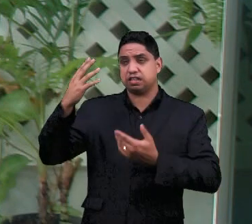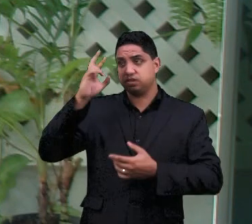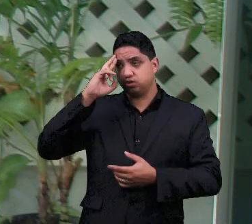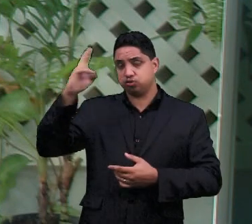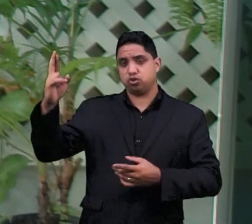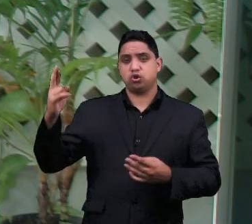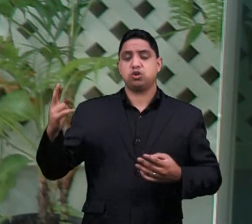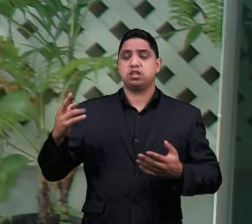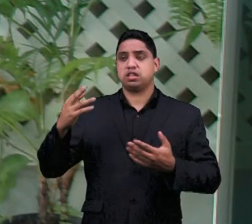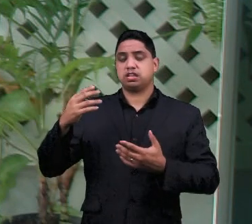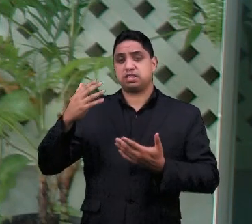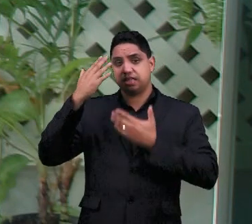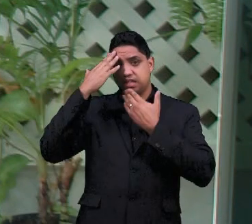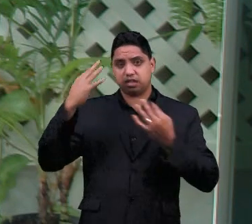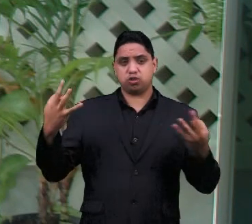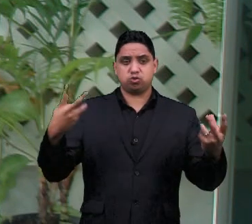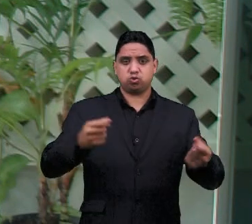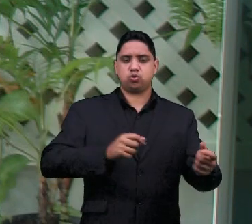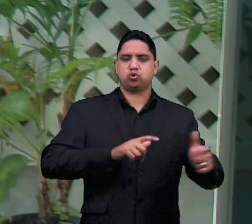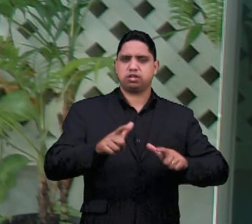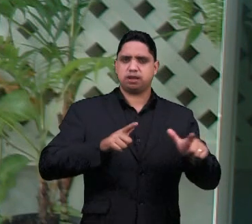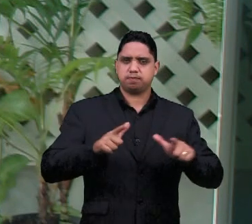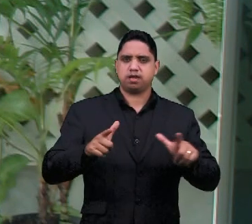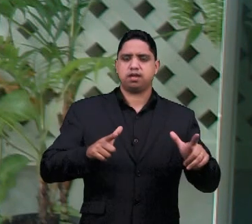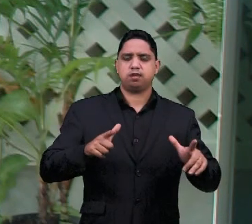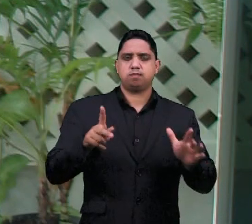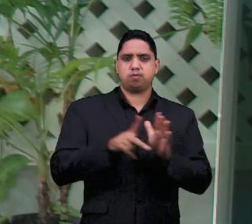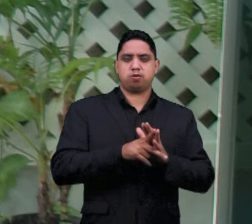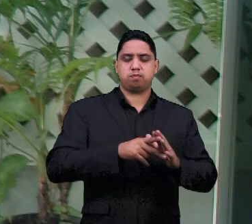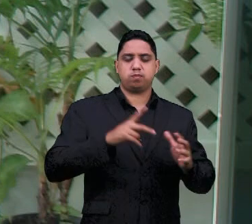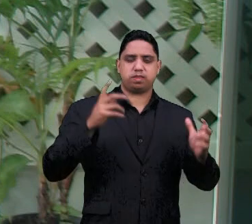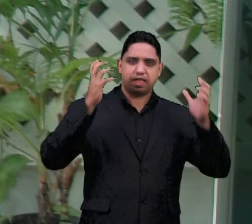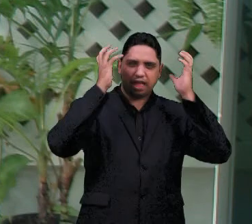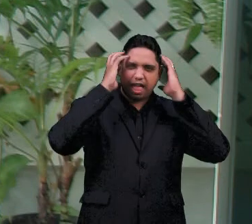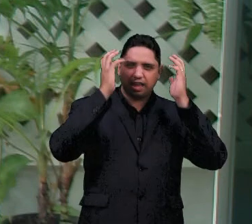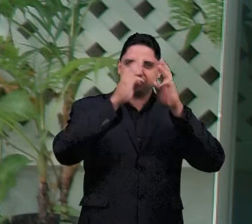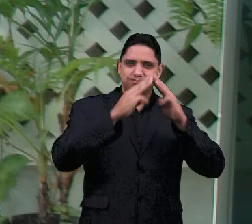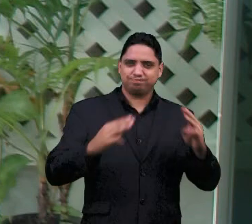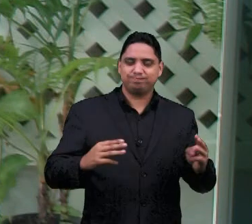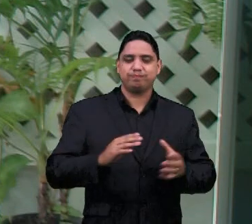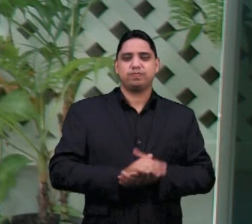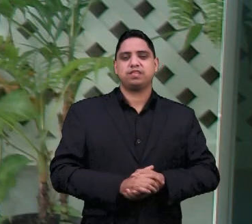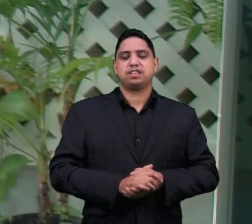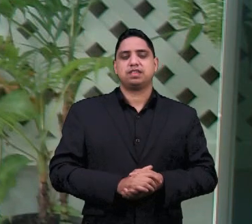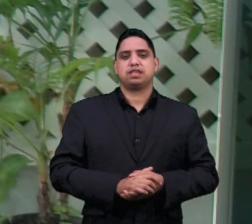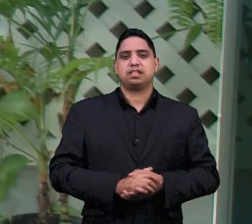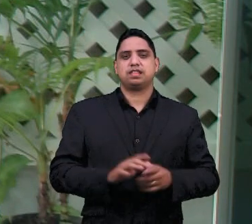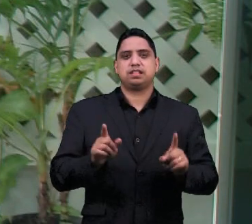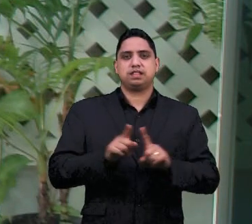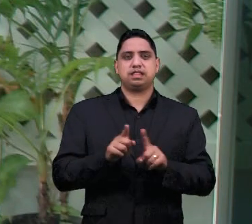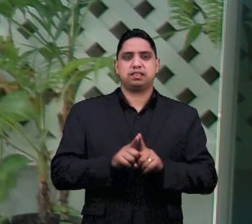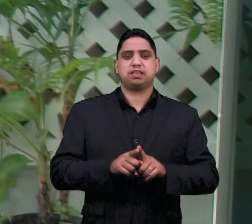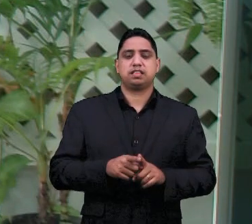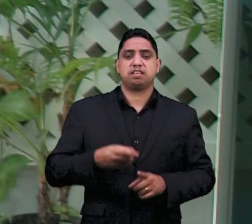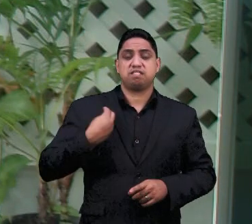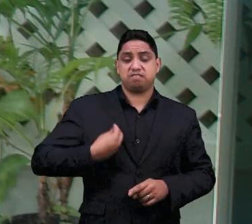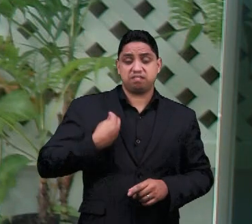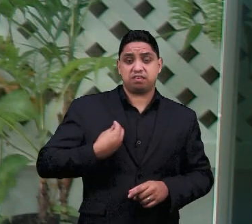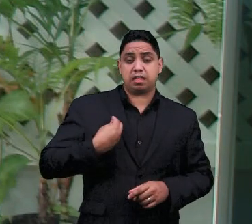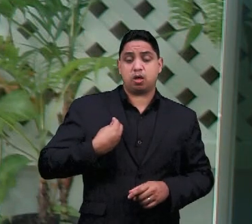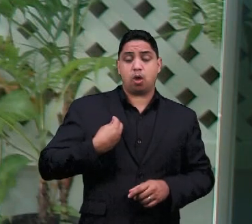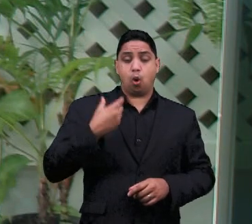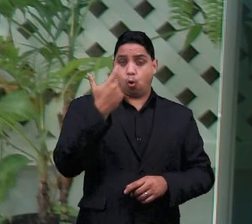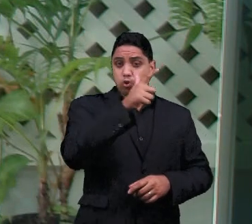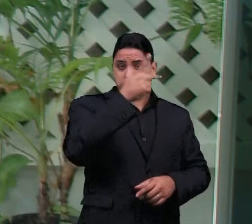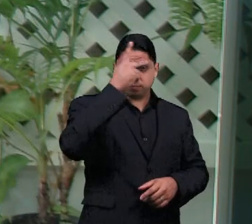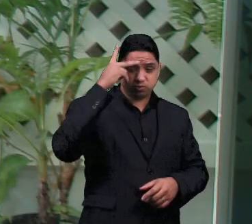Seigneur souhaite nous montrer. Je remercie le Seigneur et toute l'équipe. Très bien. Que le Seigneur continue à bénir ce travail.